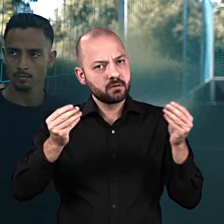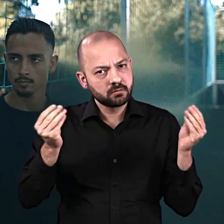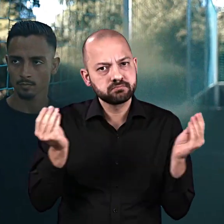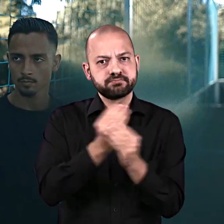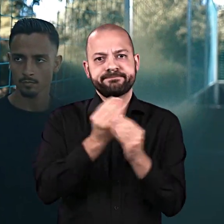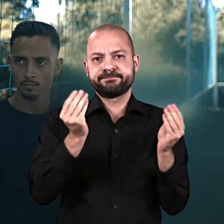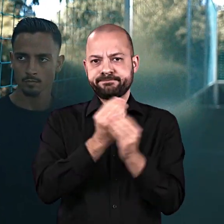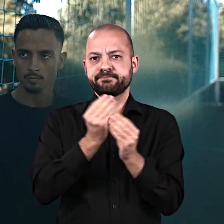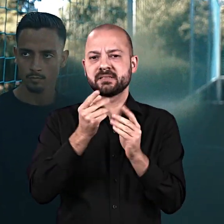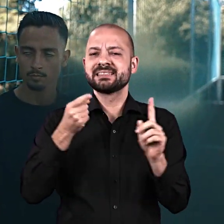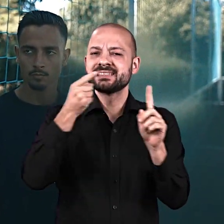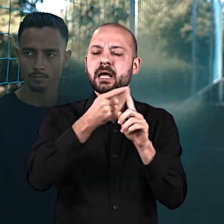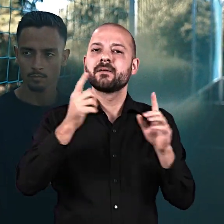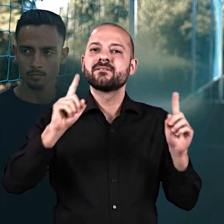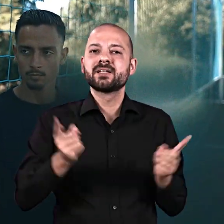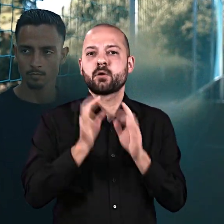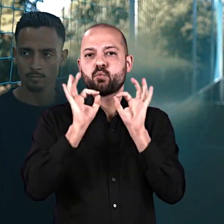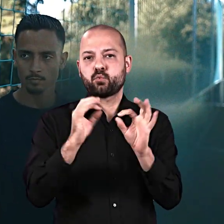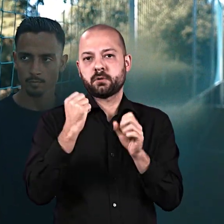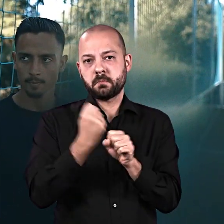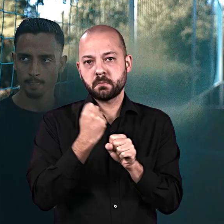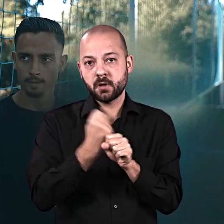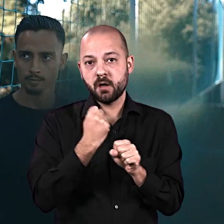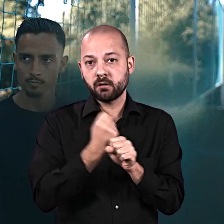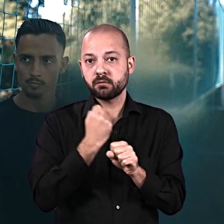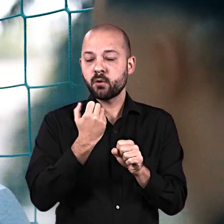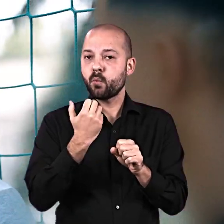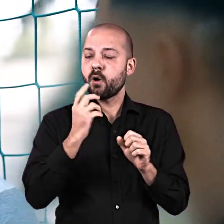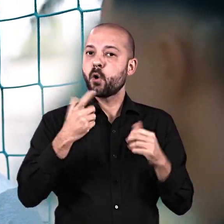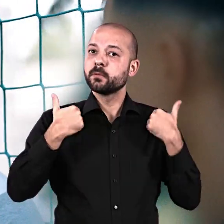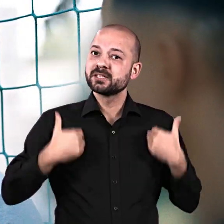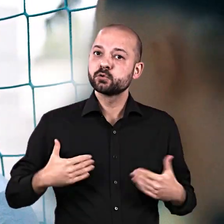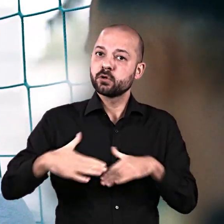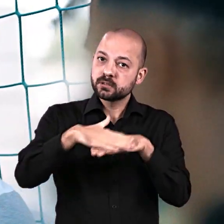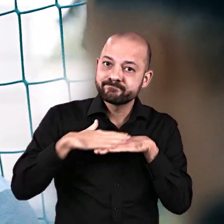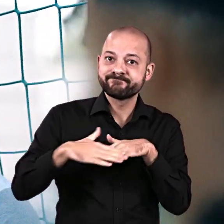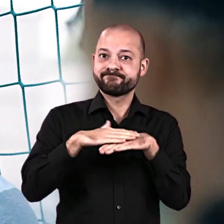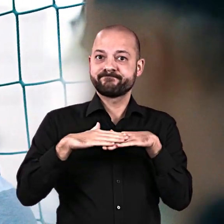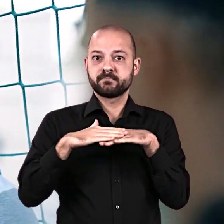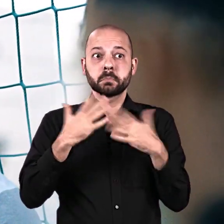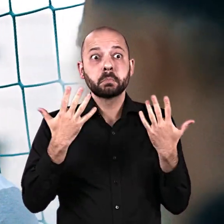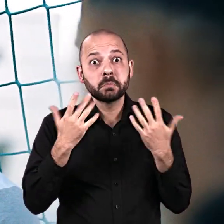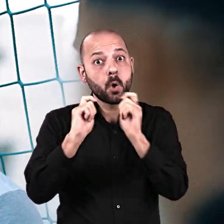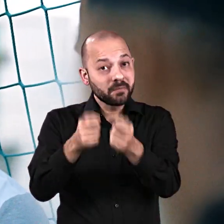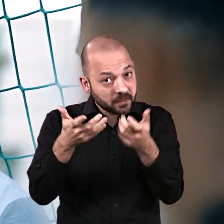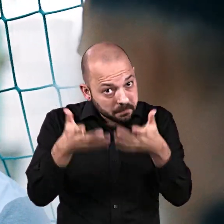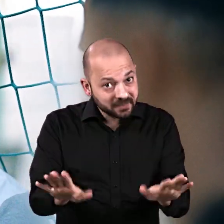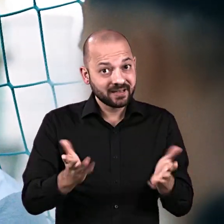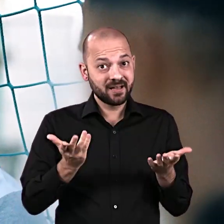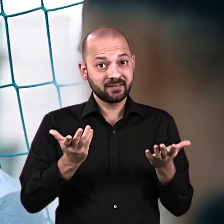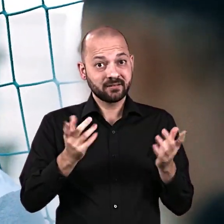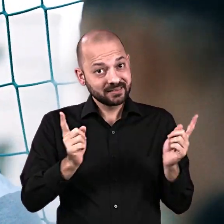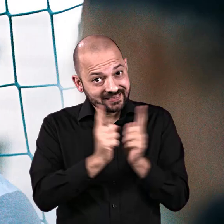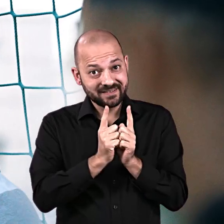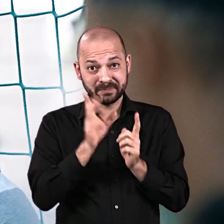treffen sich die Täter mit den Opfern und da geht es eigentlich um eine Wiedergutmachung und eine persönliche Entschuldigung. Und wenn das